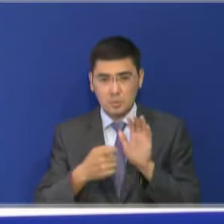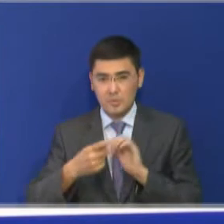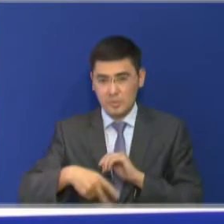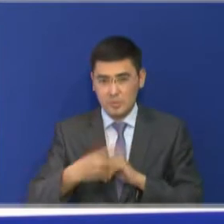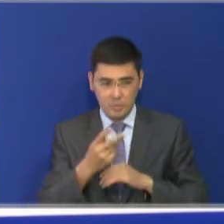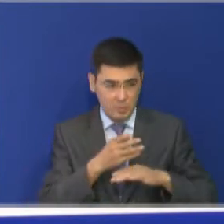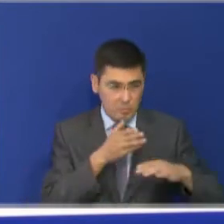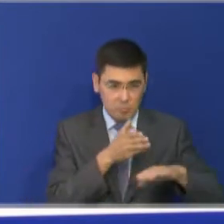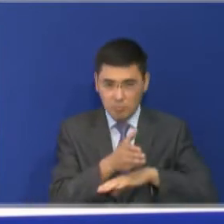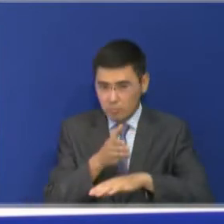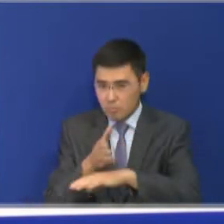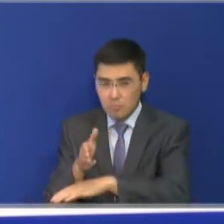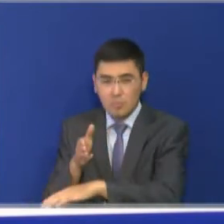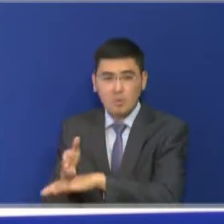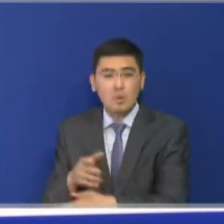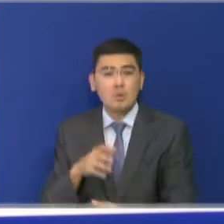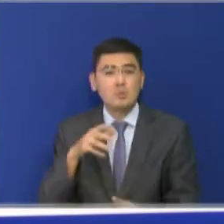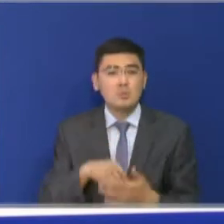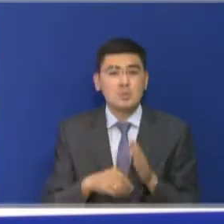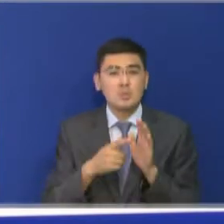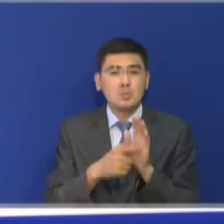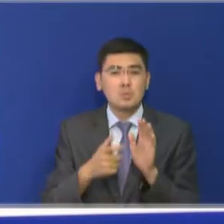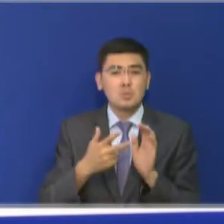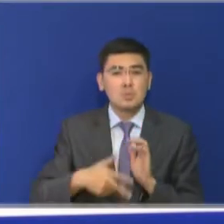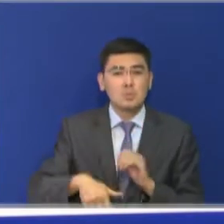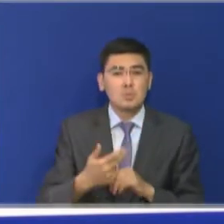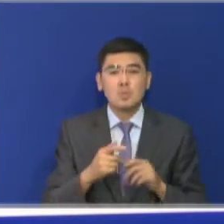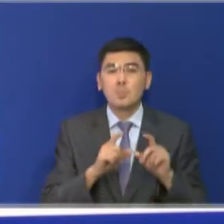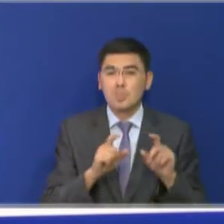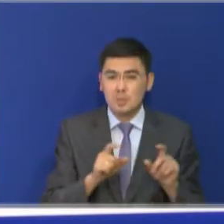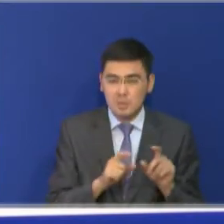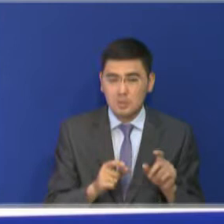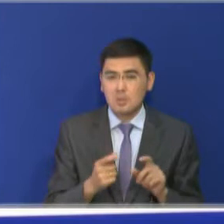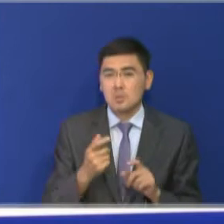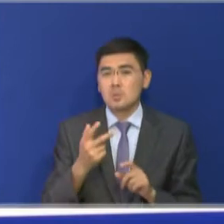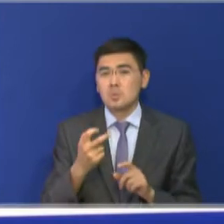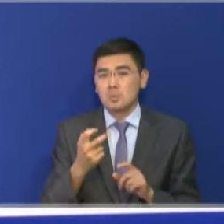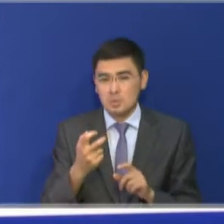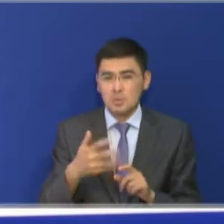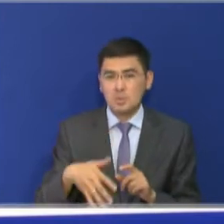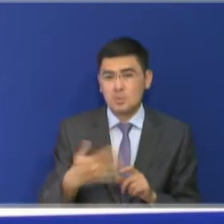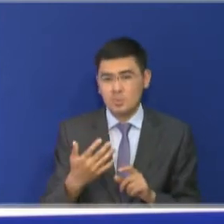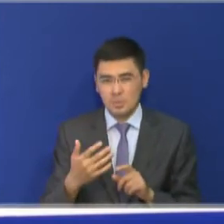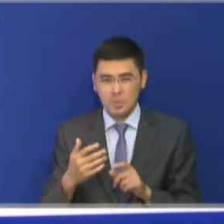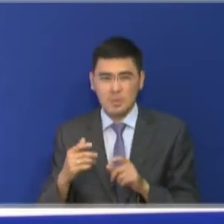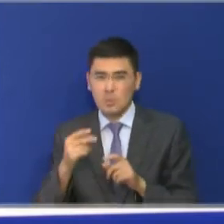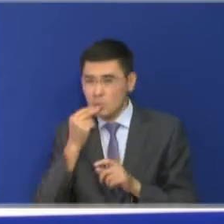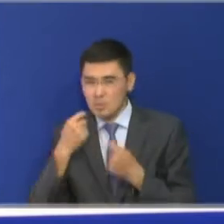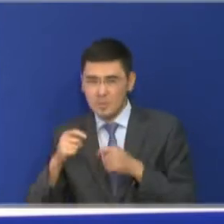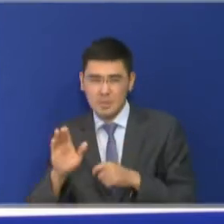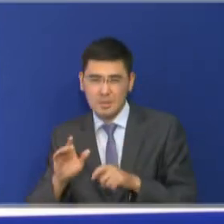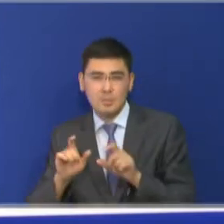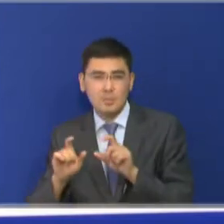объектіге рейд жүргізілген. Оның ішінде 737 дүкен, 583 азық-түлік емес сауда орны, 145